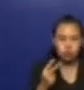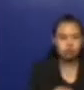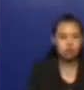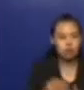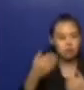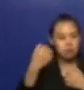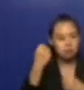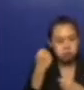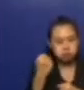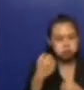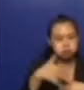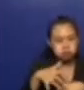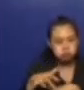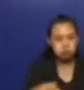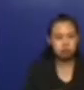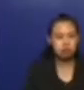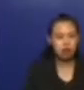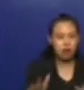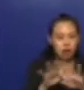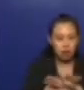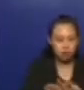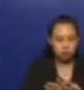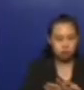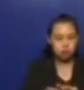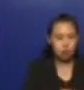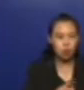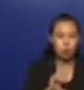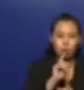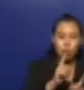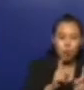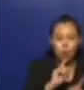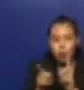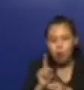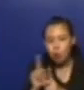เป็นการทำลายใส่ร้ายท้ายที่สุดก็โจมที